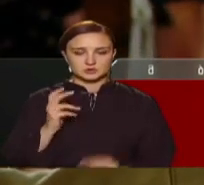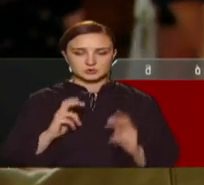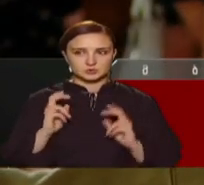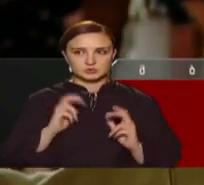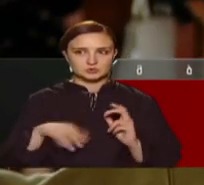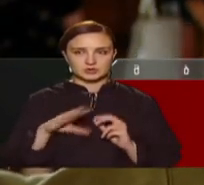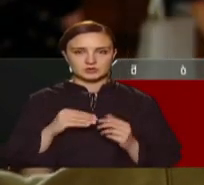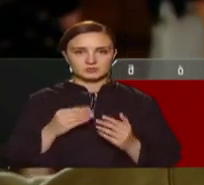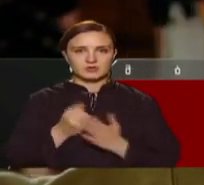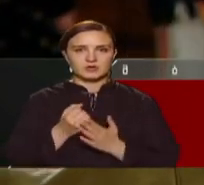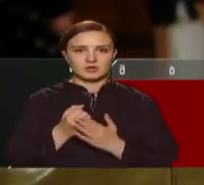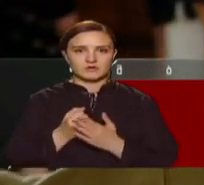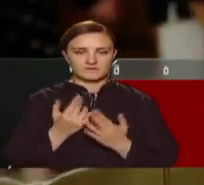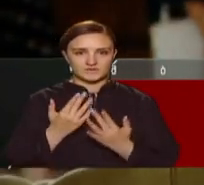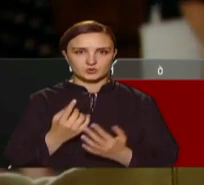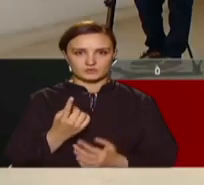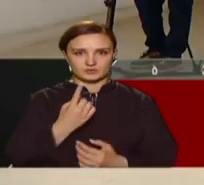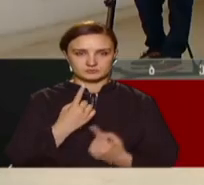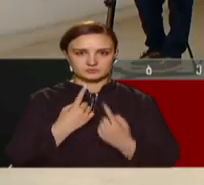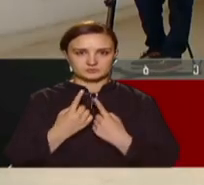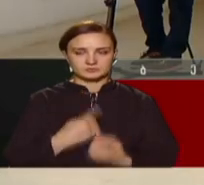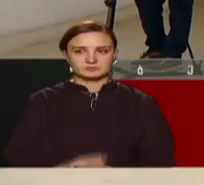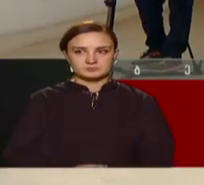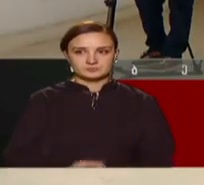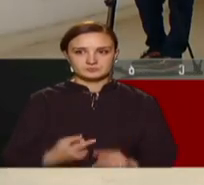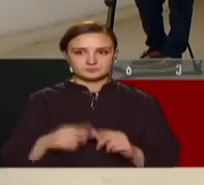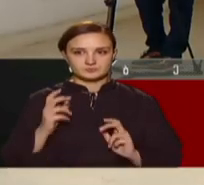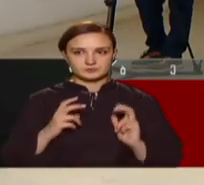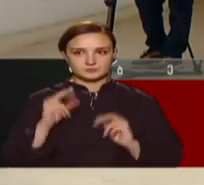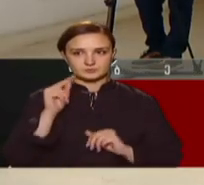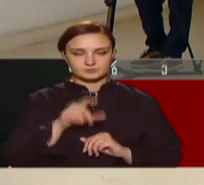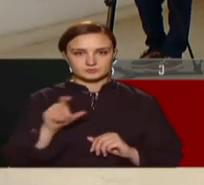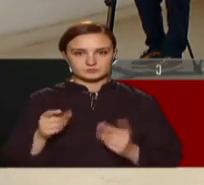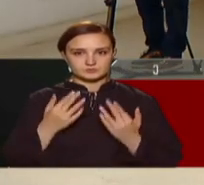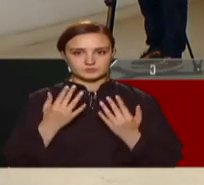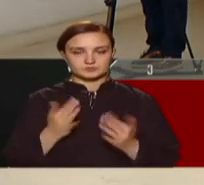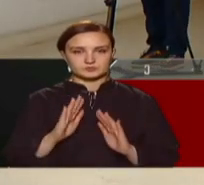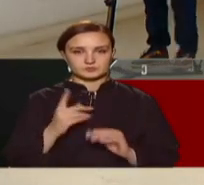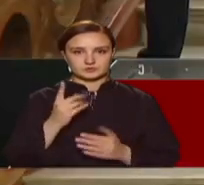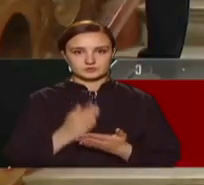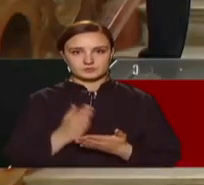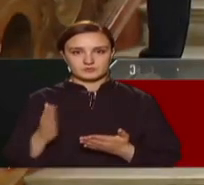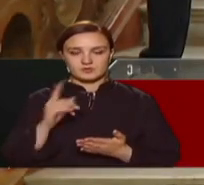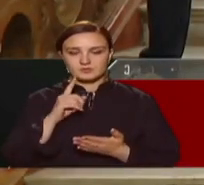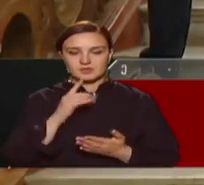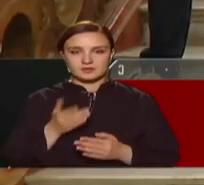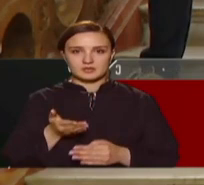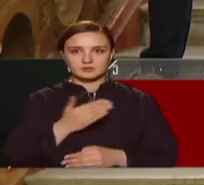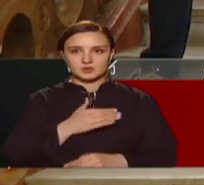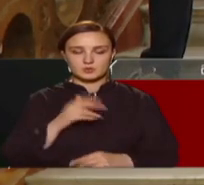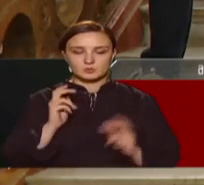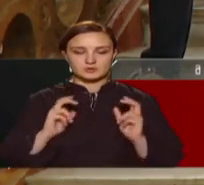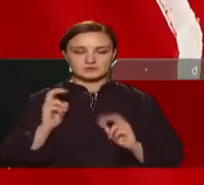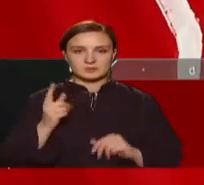ხანია ვითხოვთ, რომ გამოჩნდეს და დაგველაპარაკოს. ეს სტუდენტთა მოთხოვნების მხოლოდ ერთი ნაწილია. მანამდე კი უნივერსიტეტის